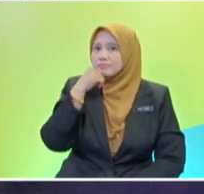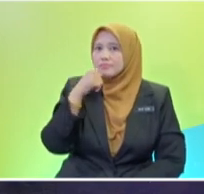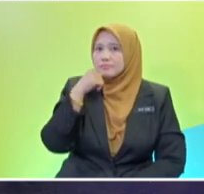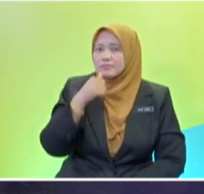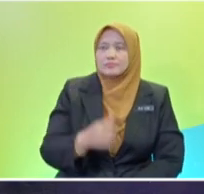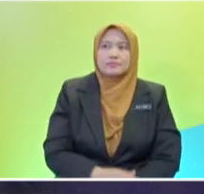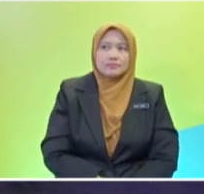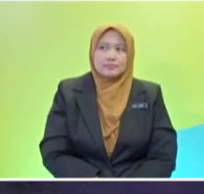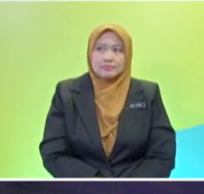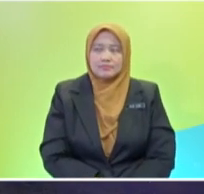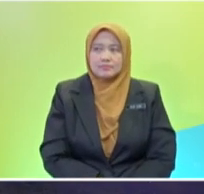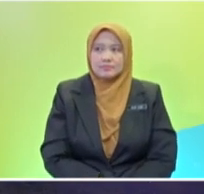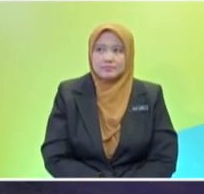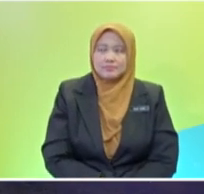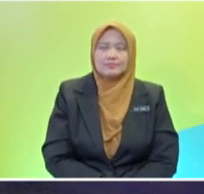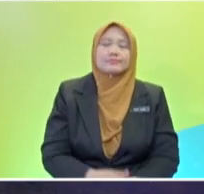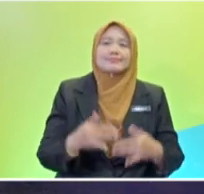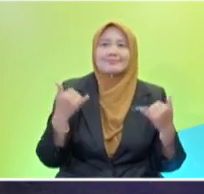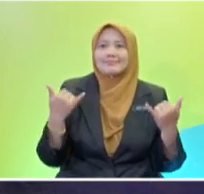belajar bersama dengan